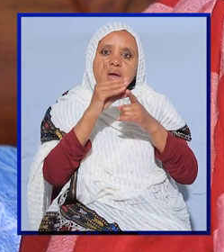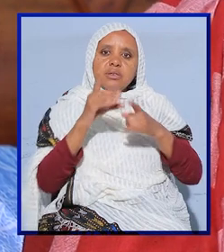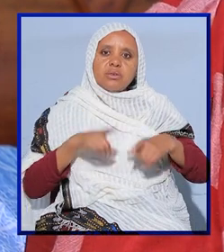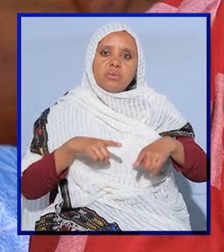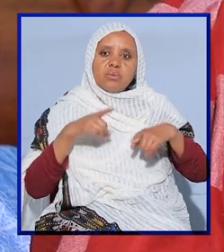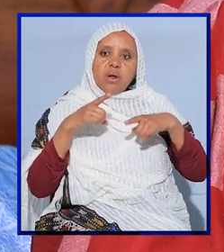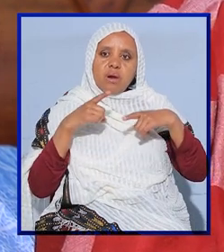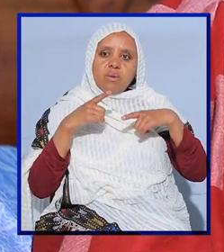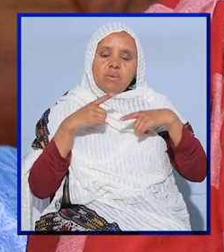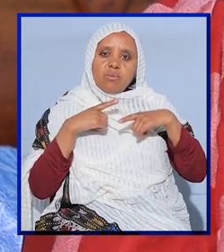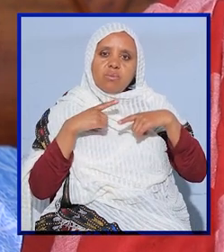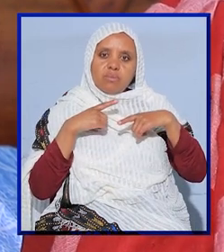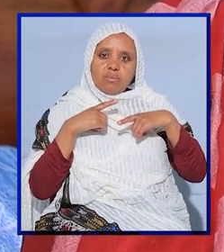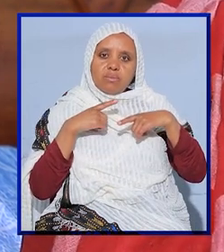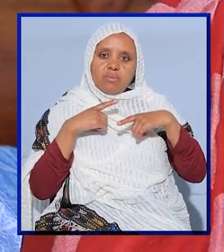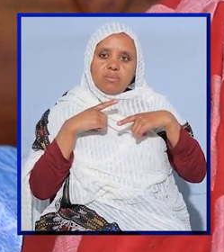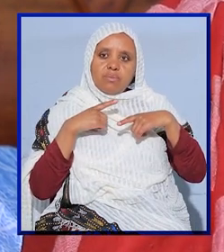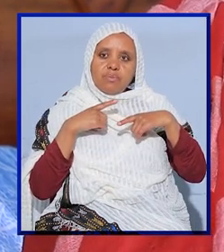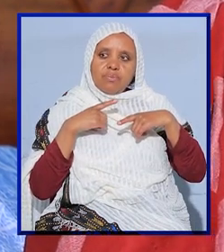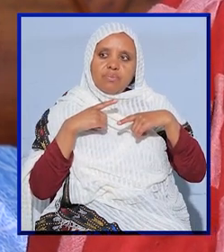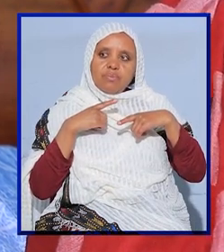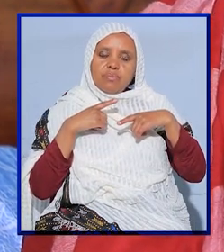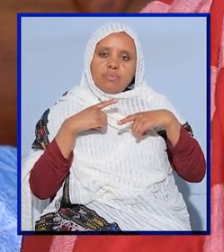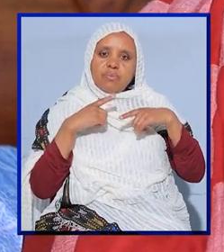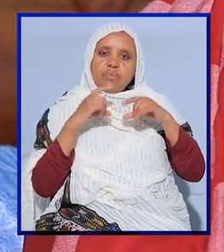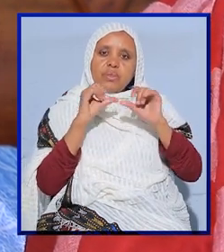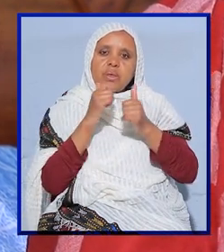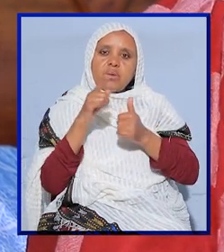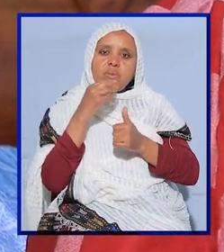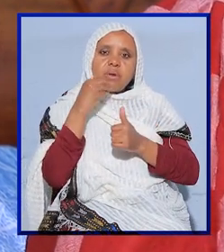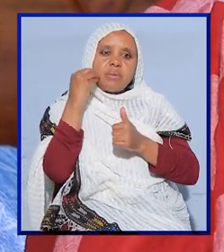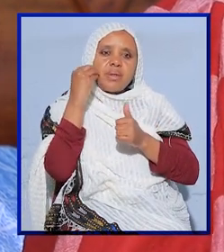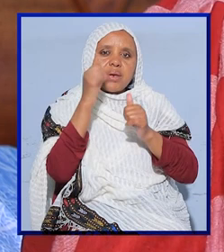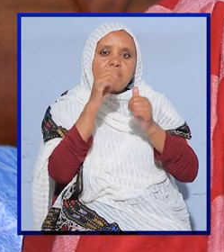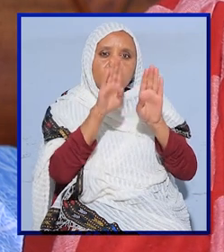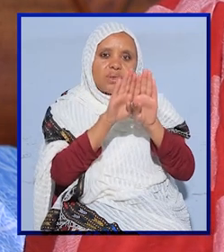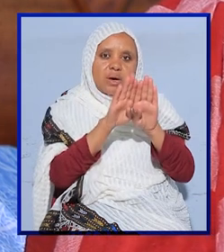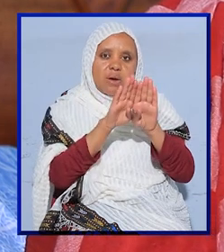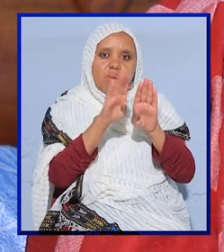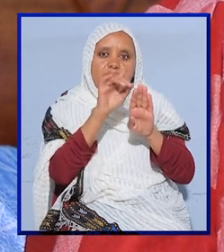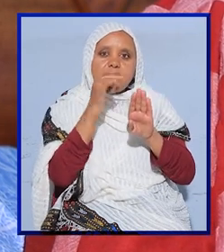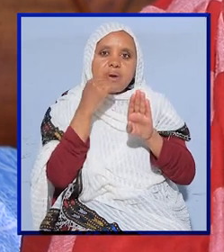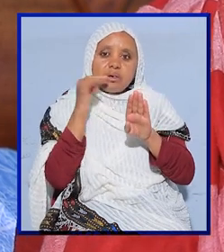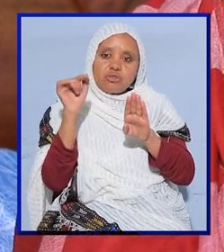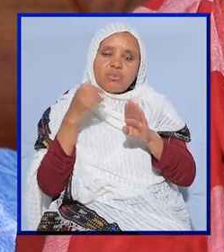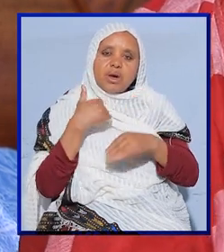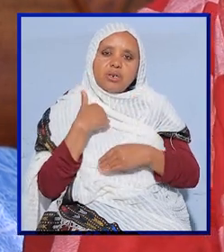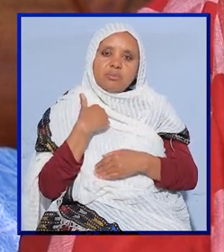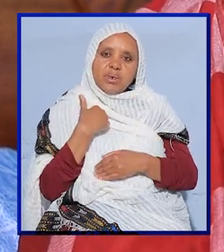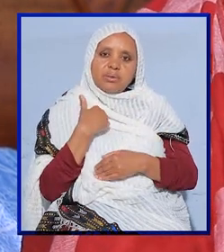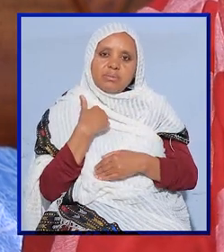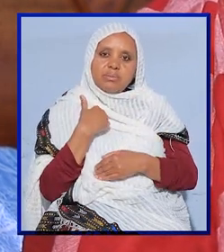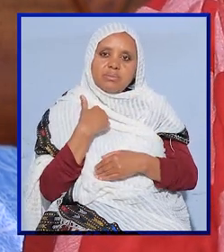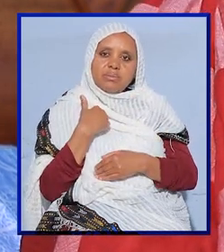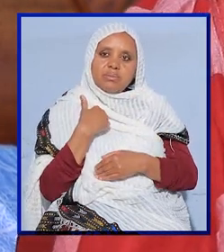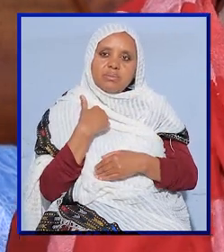እዚህ ቤት ተከራይቼ ይኖራል። እኛ በ42 እንዴት ይሆን ይህ ቤት እንዴት ነው የሚዘጋው እንዴት ነው